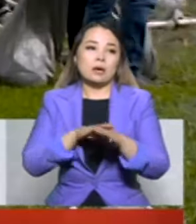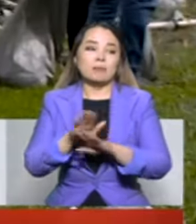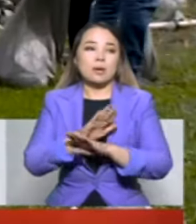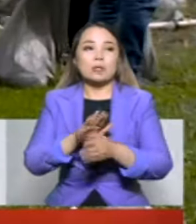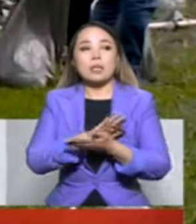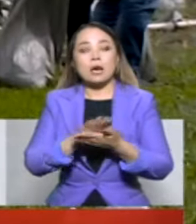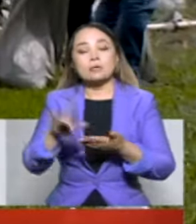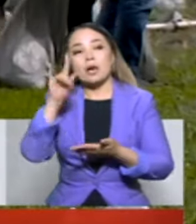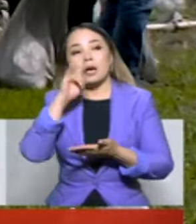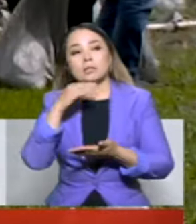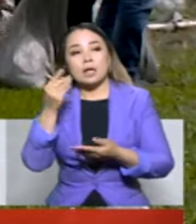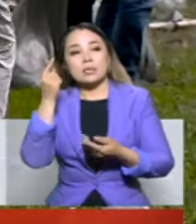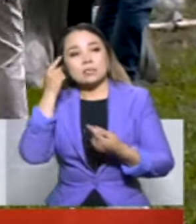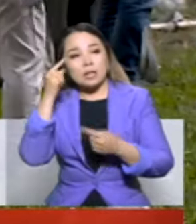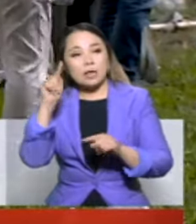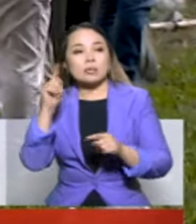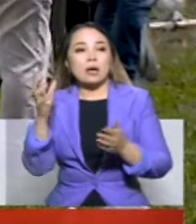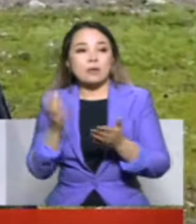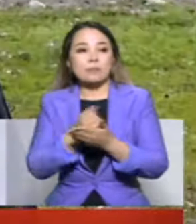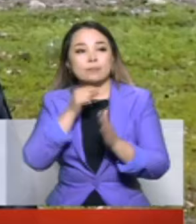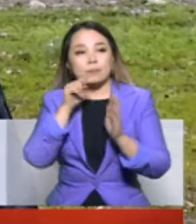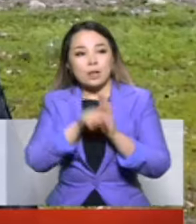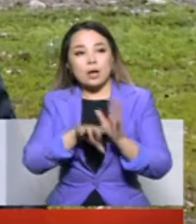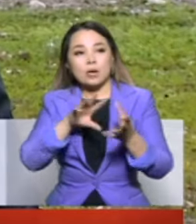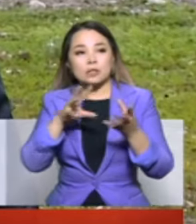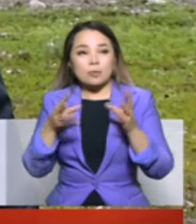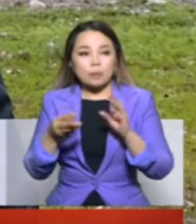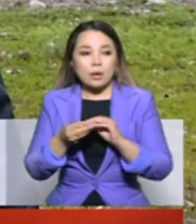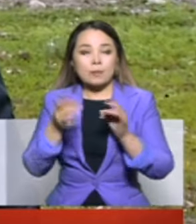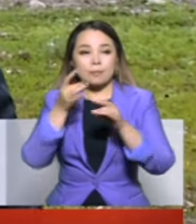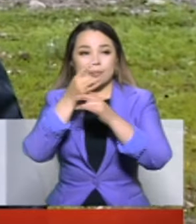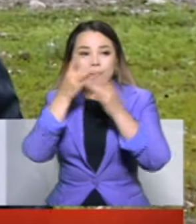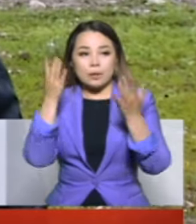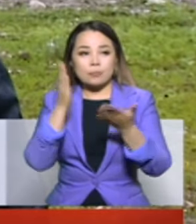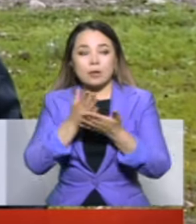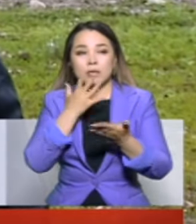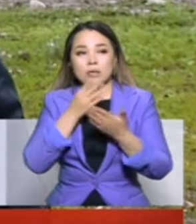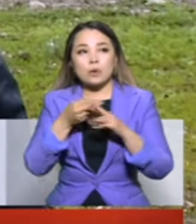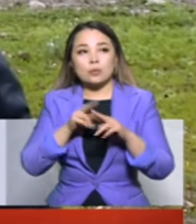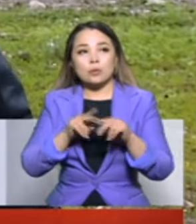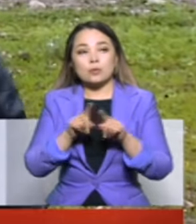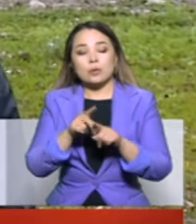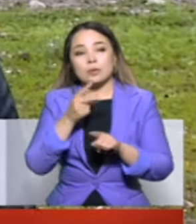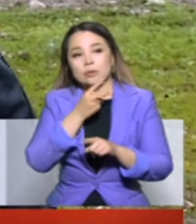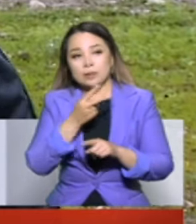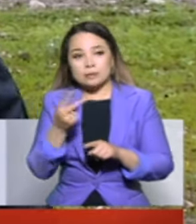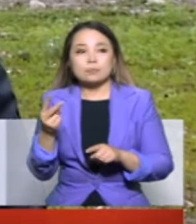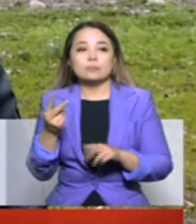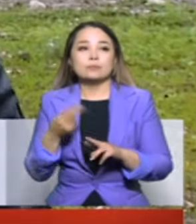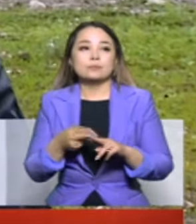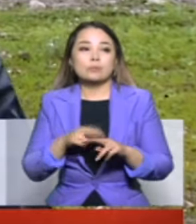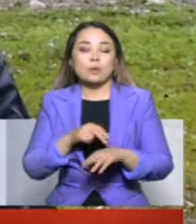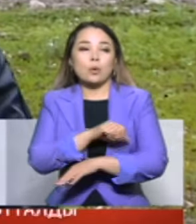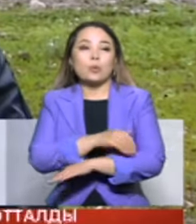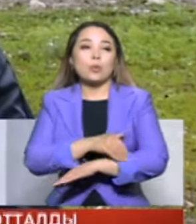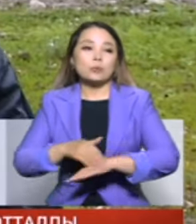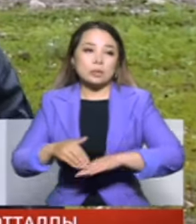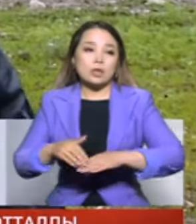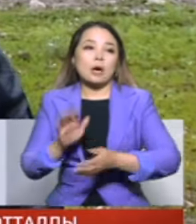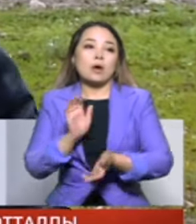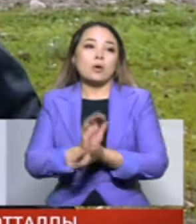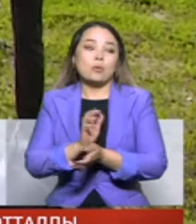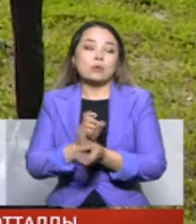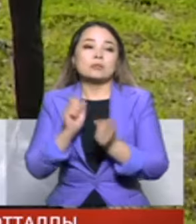«Таза Қазақстан» идеясының артында бұл жалпы жаңа мәдениет жатыр. Бұл жерде өздеріңіз көріп отырғандай, осы көшедегі